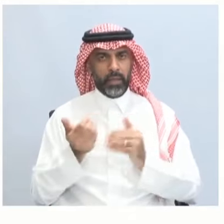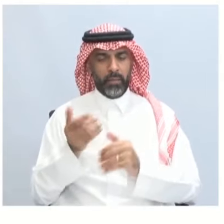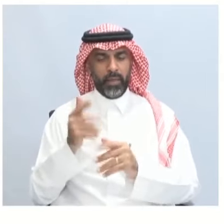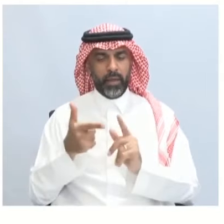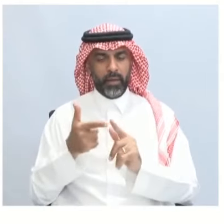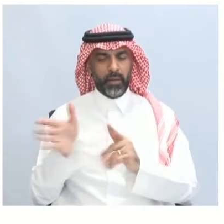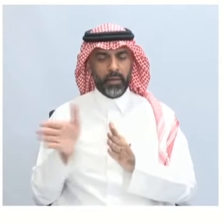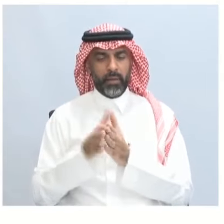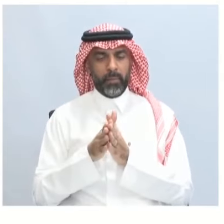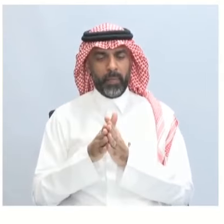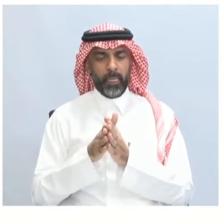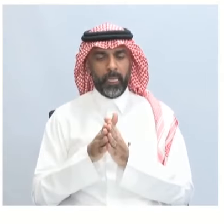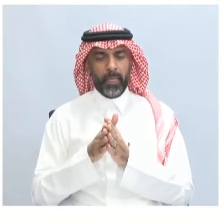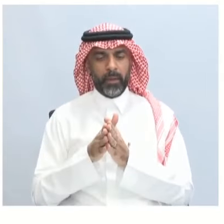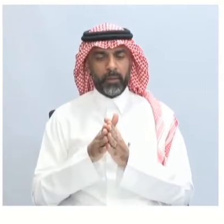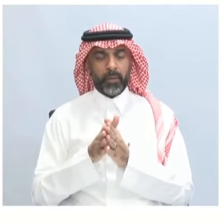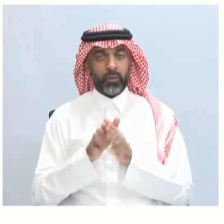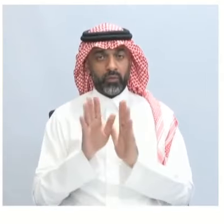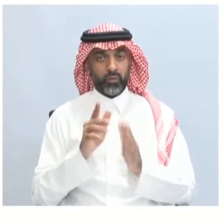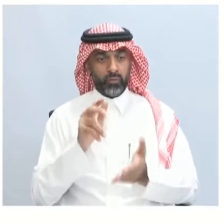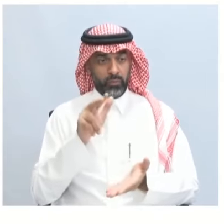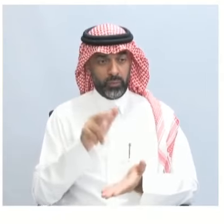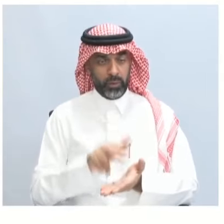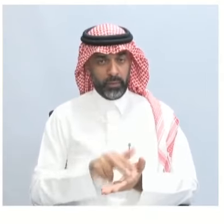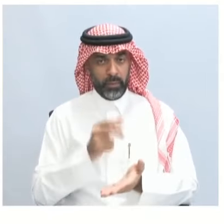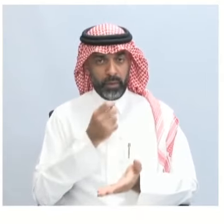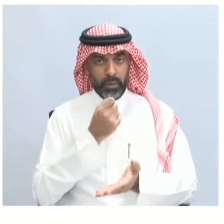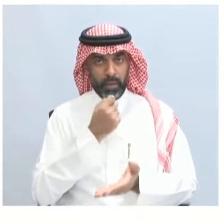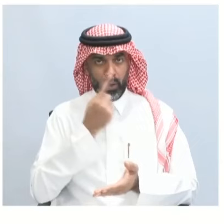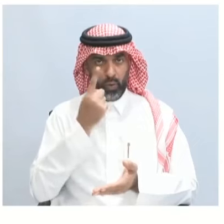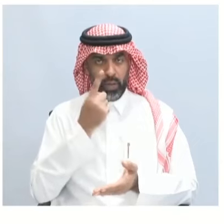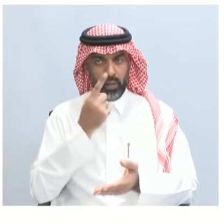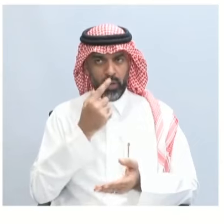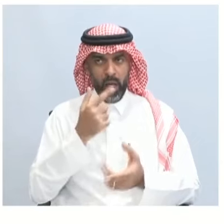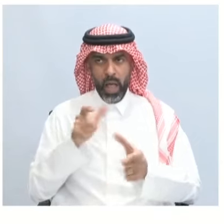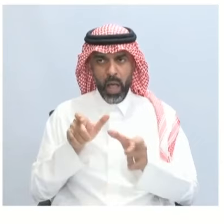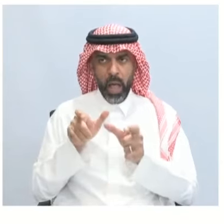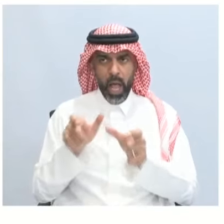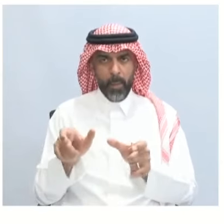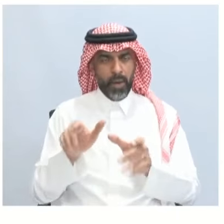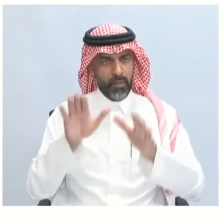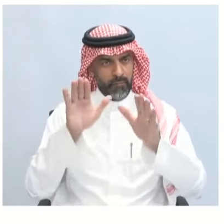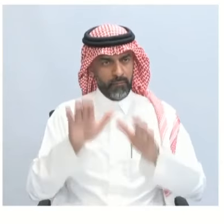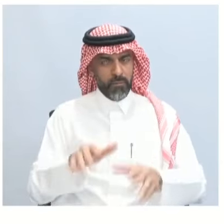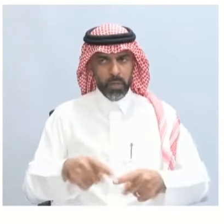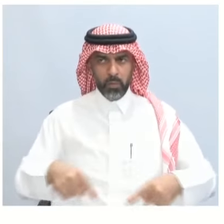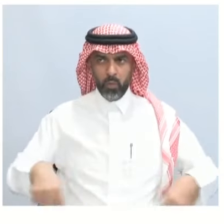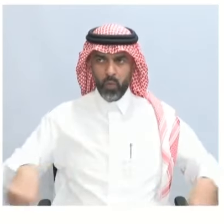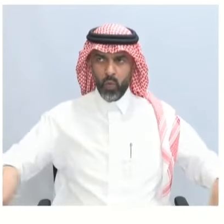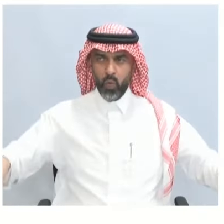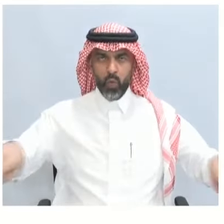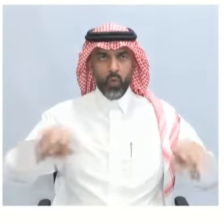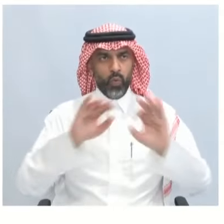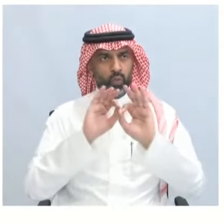استدل على ان من نتائج التوحيد شيوع الامن والهدايه الى الصراط المستقيم ان ان ينتشر